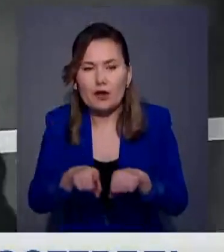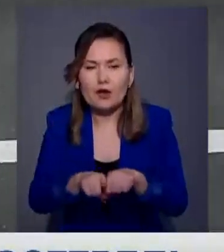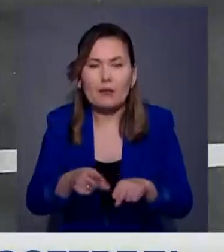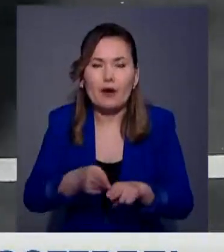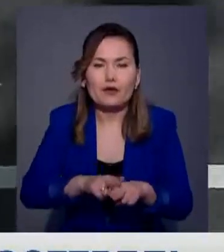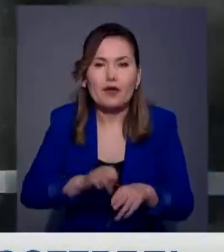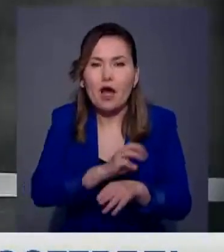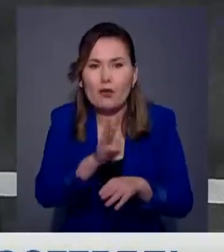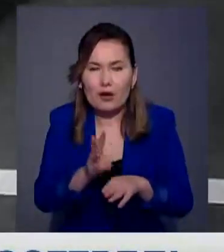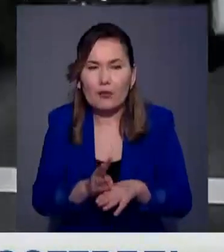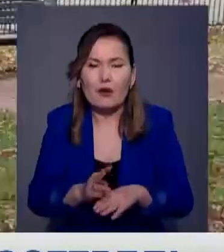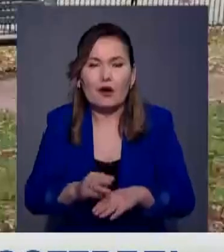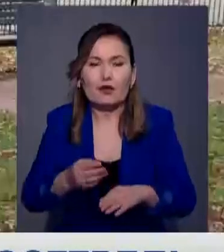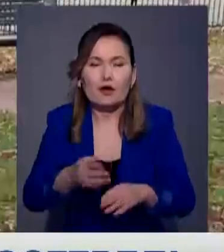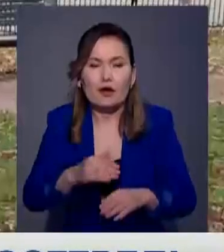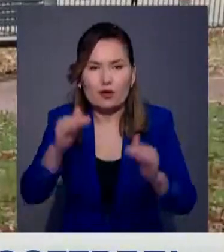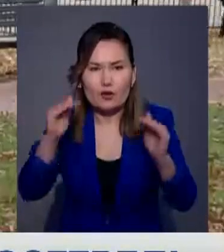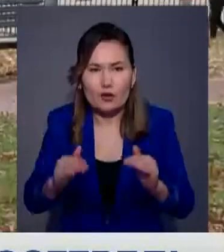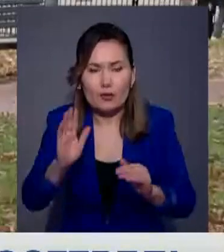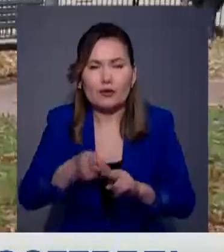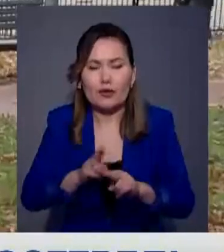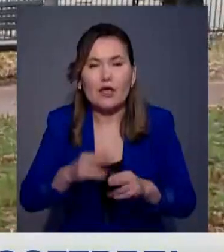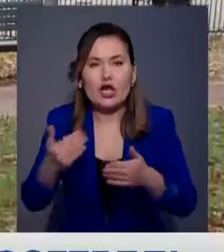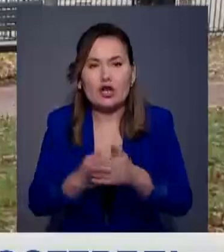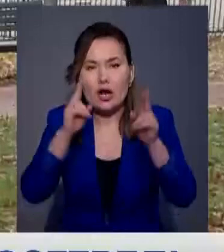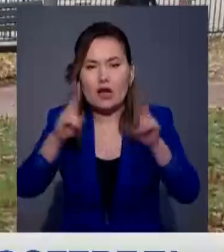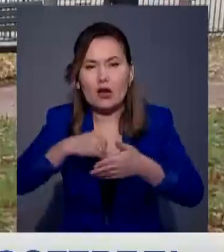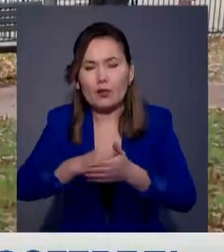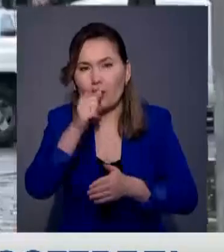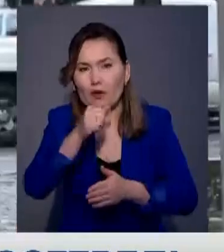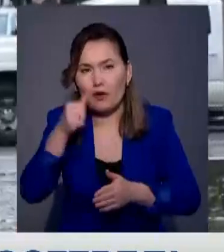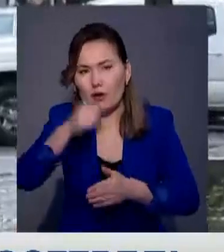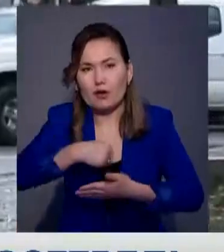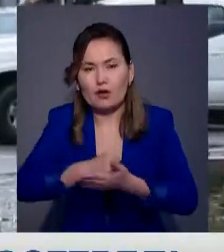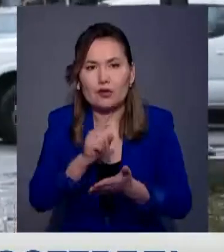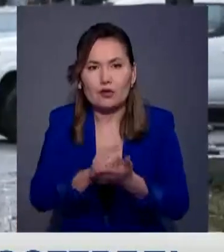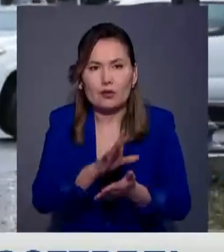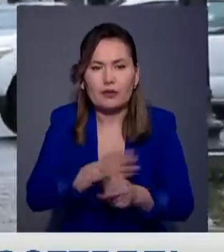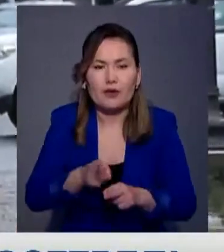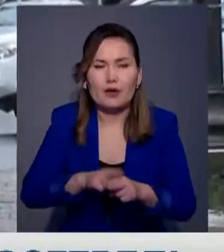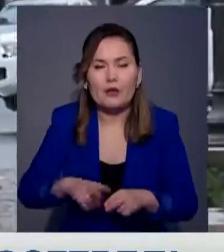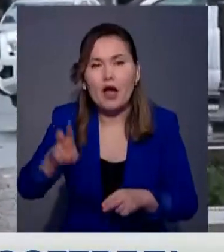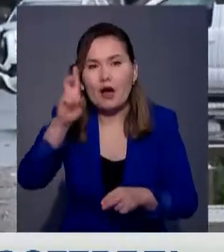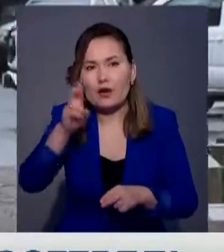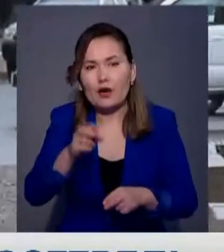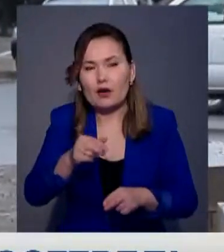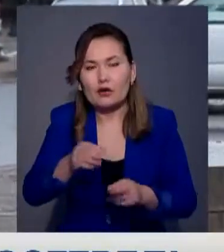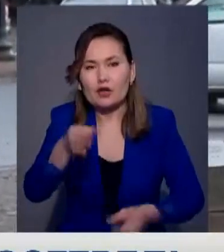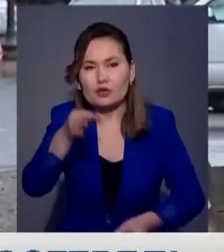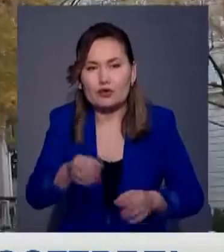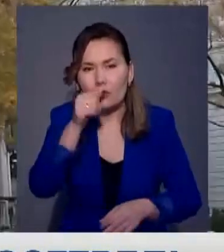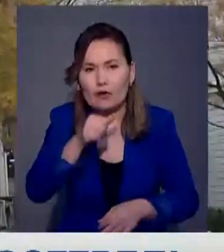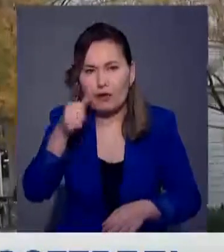түсірілетін жүктемені азайтпақ. Негізі жаңа ережелер өткен жылы күшіне енуі тиіс еді. Алайда федералдық сот былтыр күзде